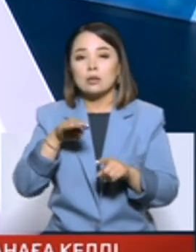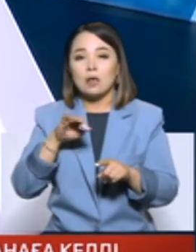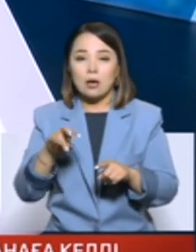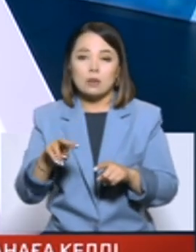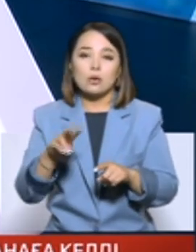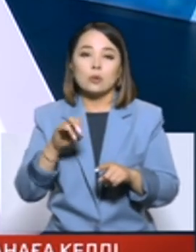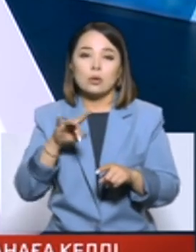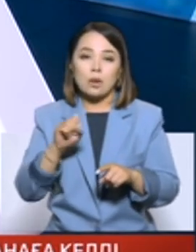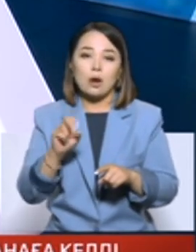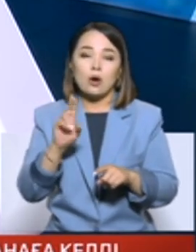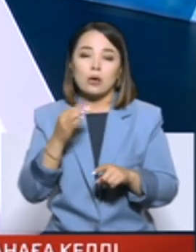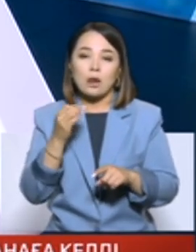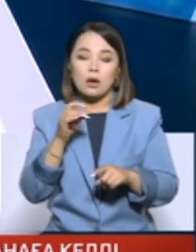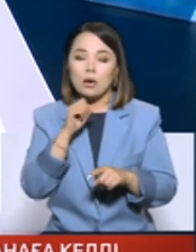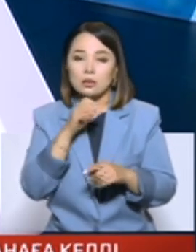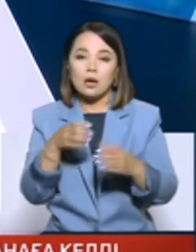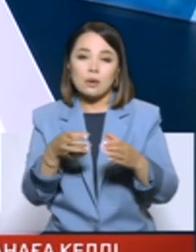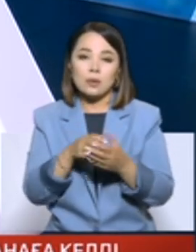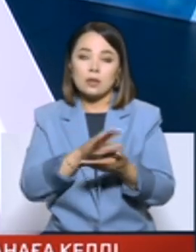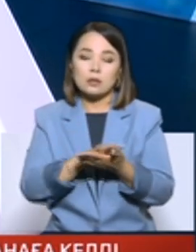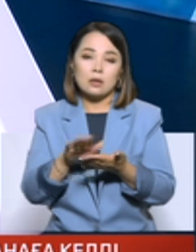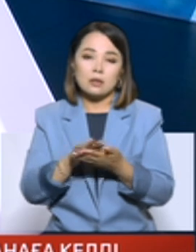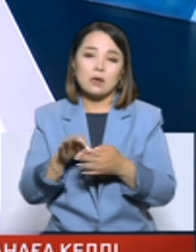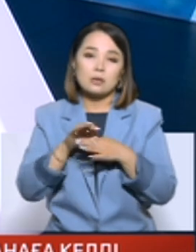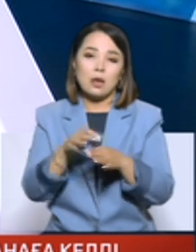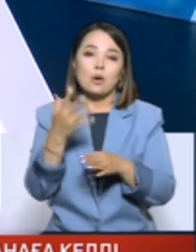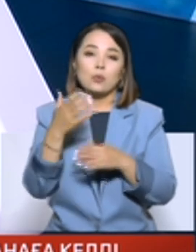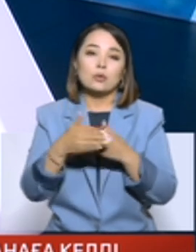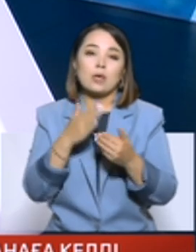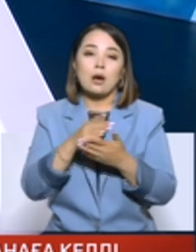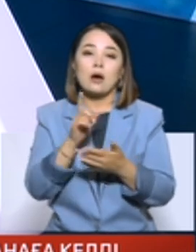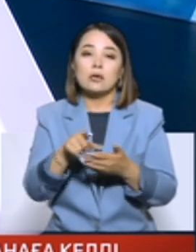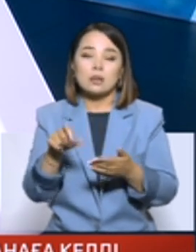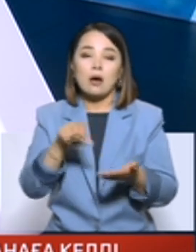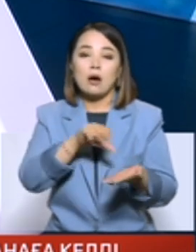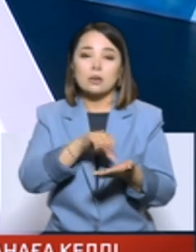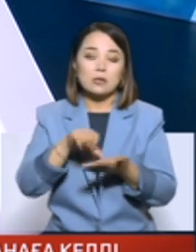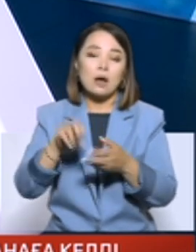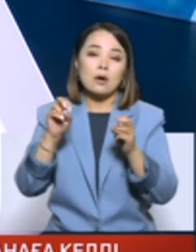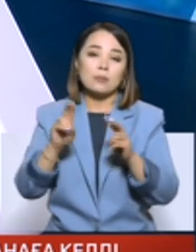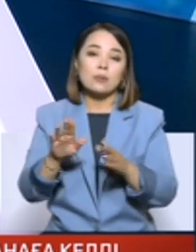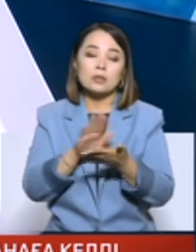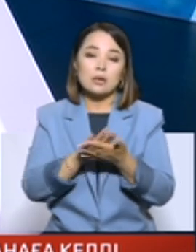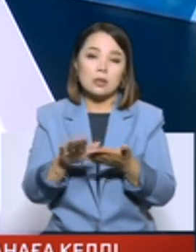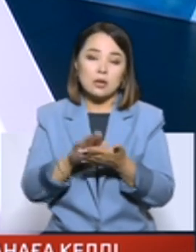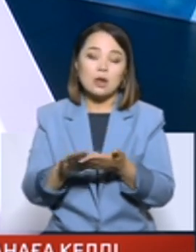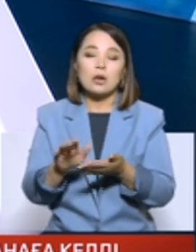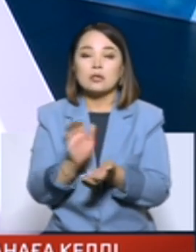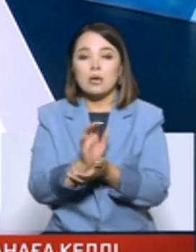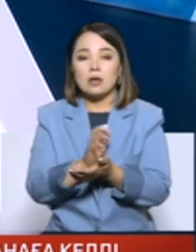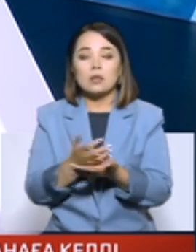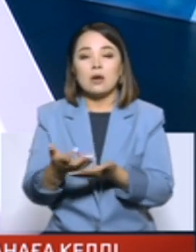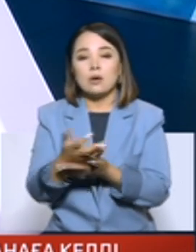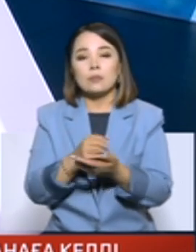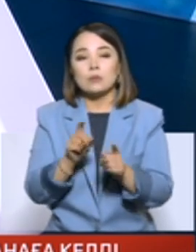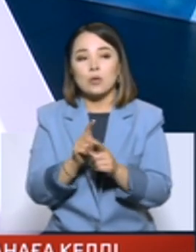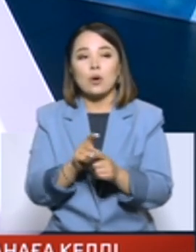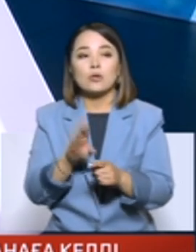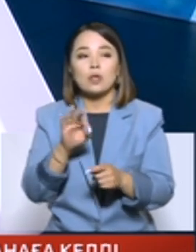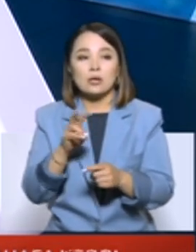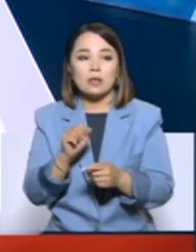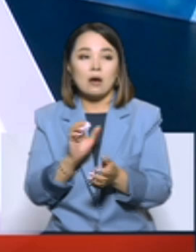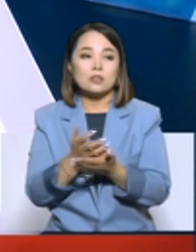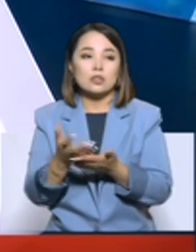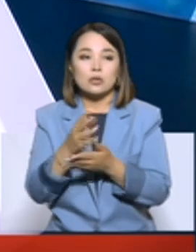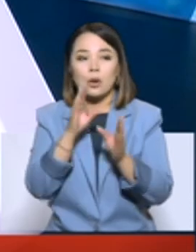мен Қошқарата өзендерінің бойы тазарды. Оған 500-ден астам адам қатысып, арналардың бойында шашылып жатқан бірнеше тонна қоқысты жинап